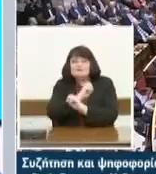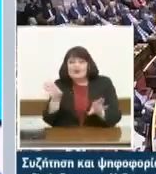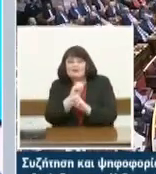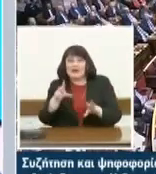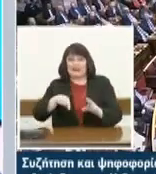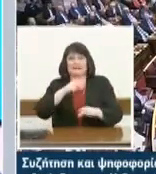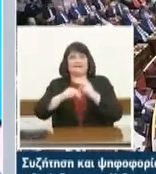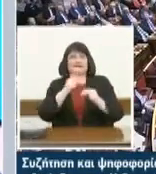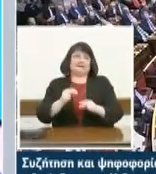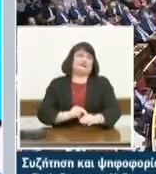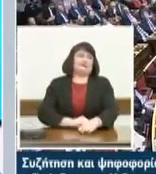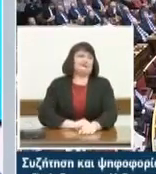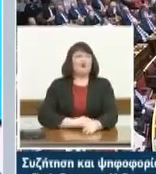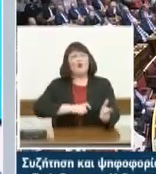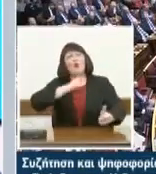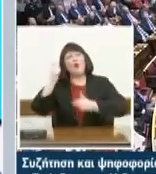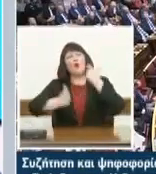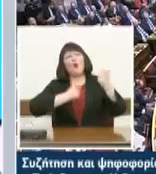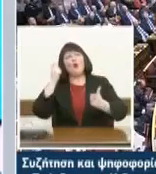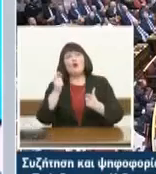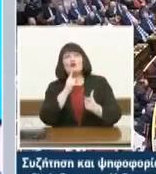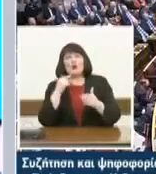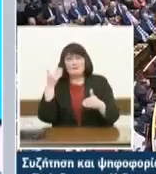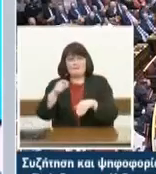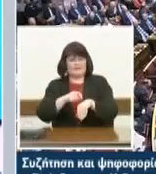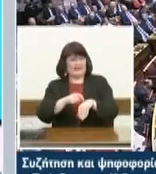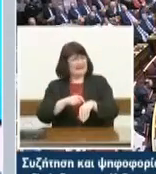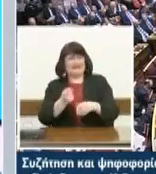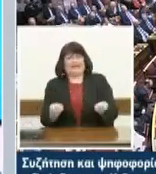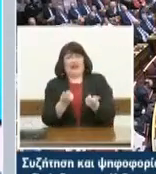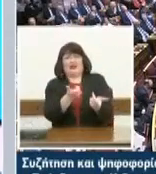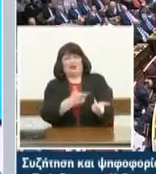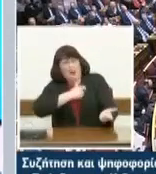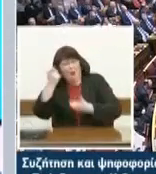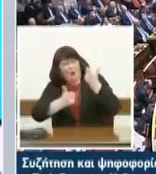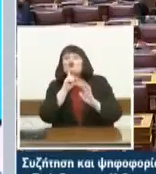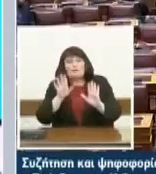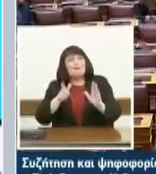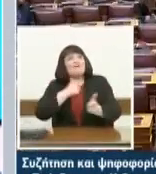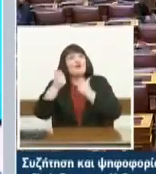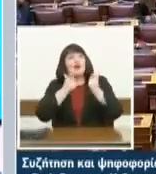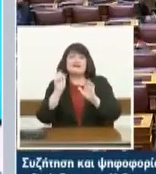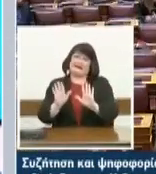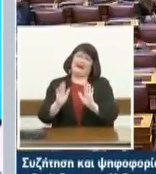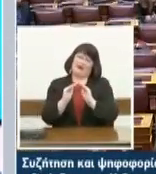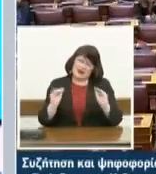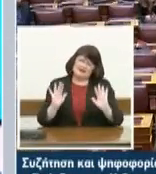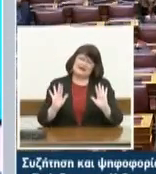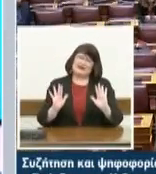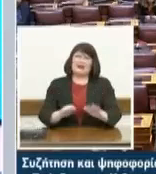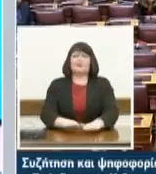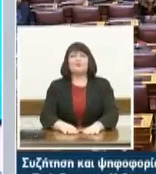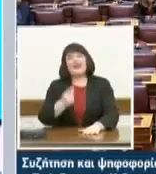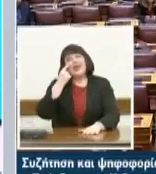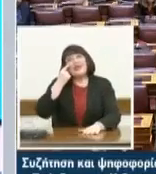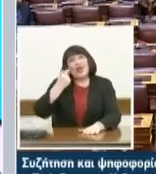Αυτό εννοούσε. Όχι ότι θα παίρνει βουλευτές προς Θεού. Απλά οι συμπτώσεις είναι πάρα πολλές. Δηλαδή και οι